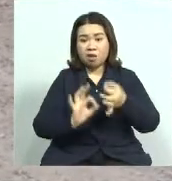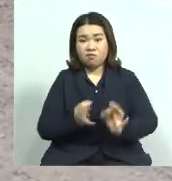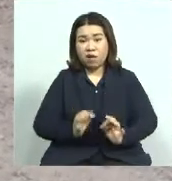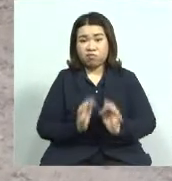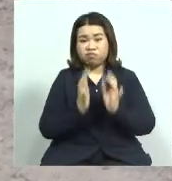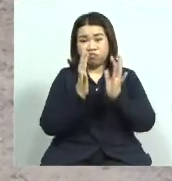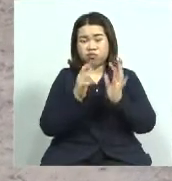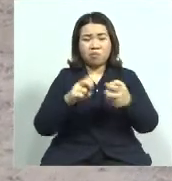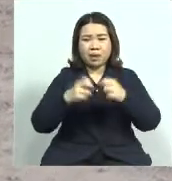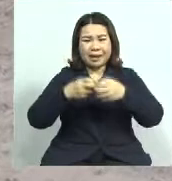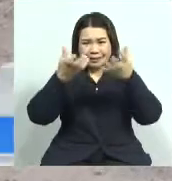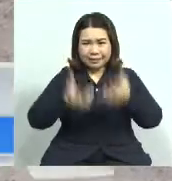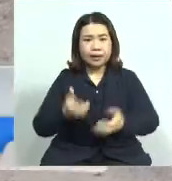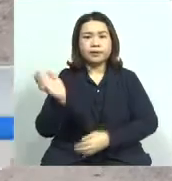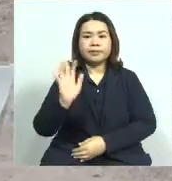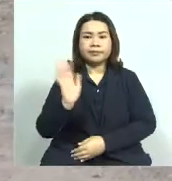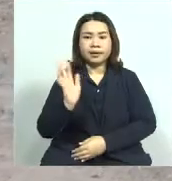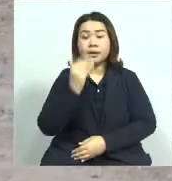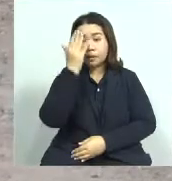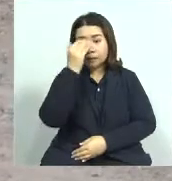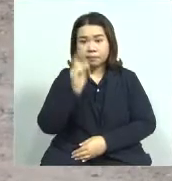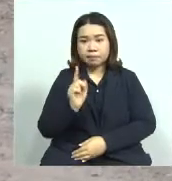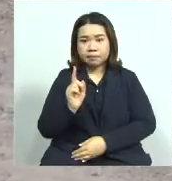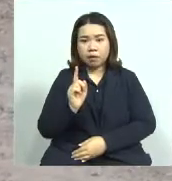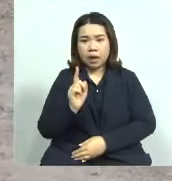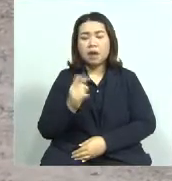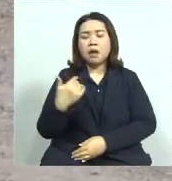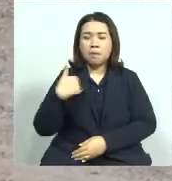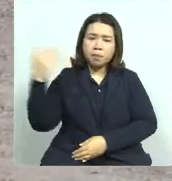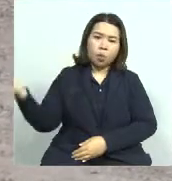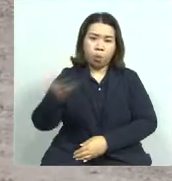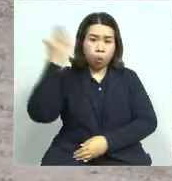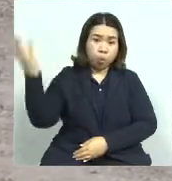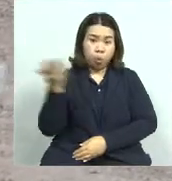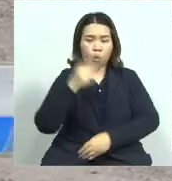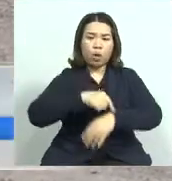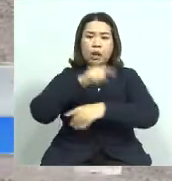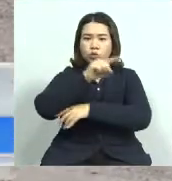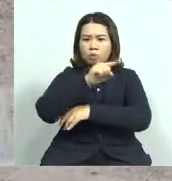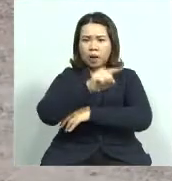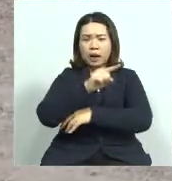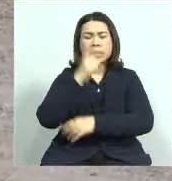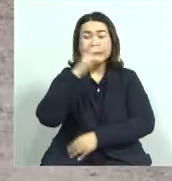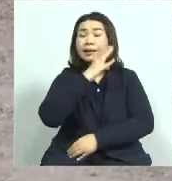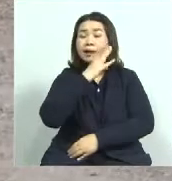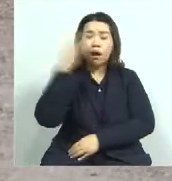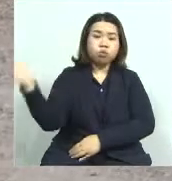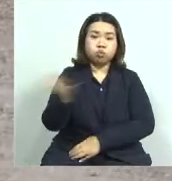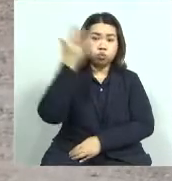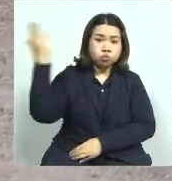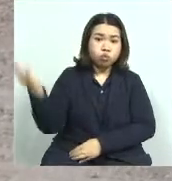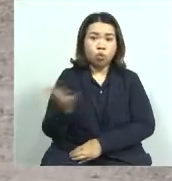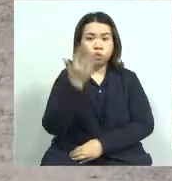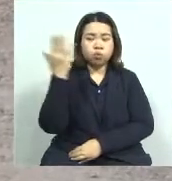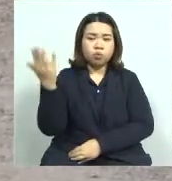าพลุยังไม่รุนแรงมากนักนะคะเนื่องจากว่าจะเกิดกระแสลมแรงในช่วงบ่ายซึ่งคาดว่าในช่วงบ่ายหากเกิดกระแสลมแรงขึ้น